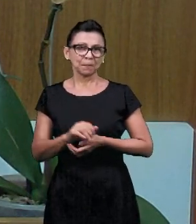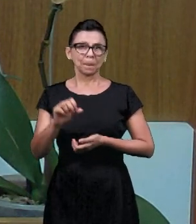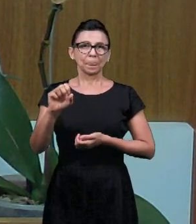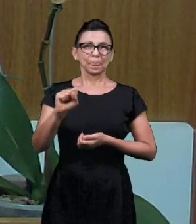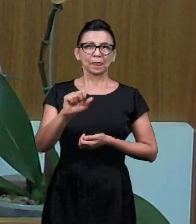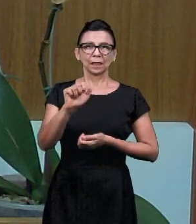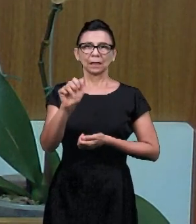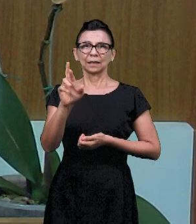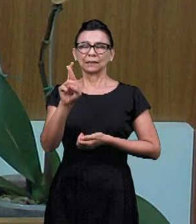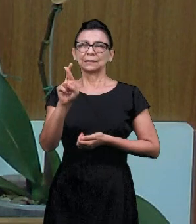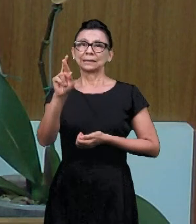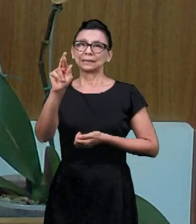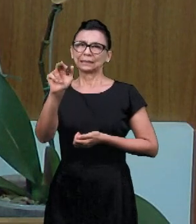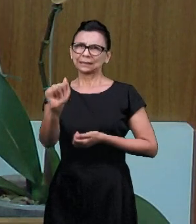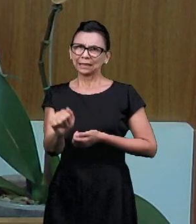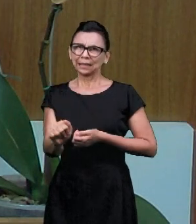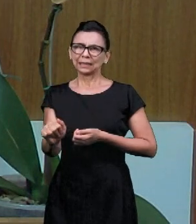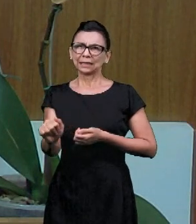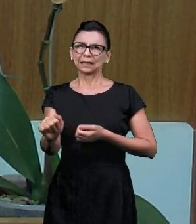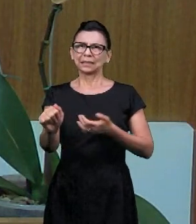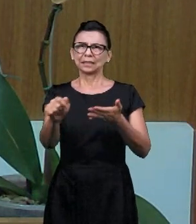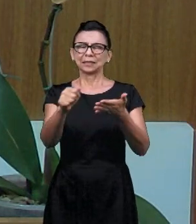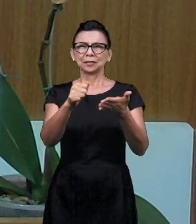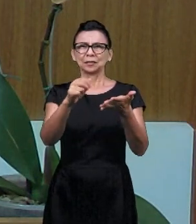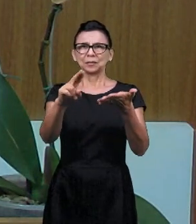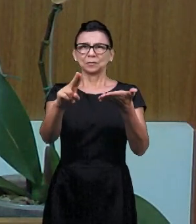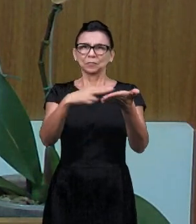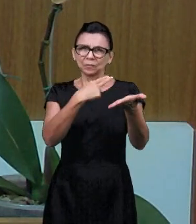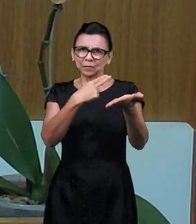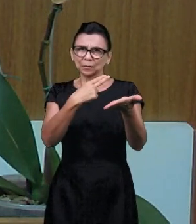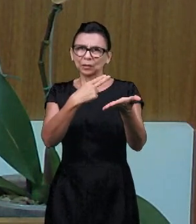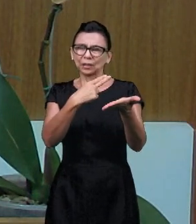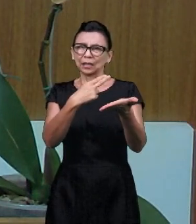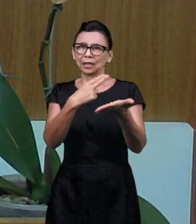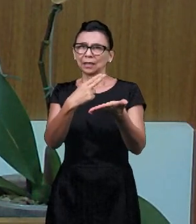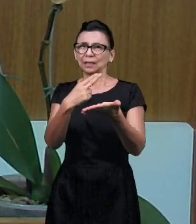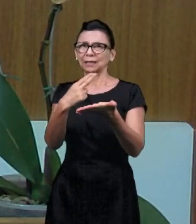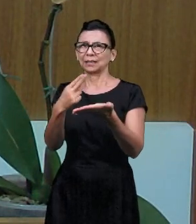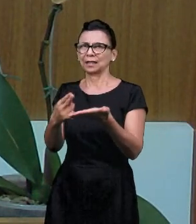son père parce que elle m'a dit,